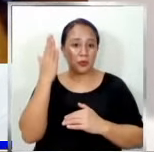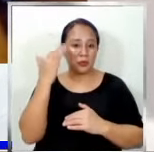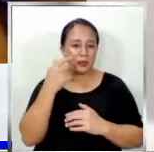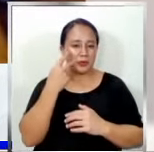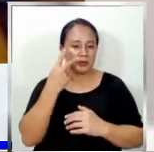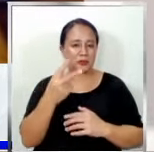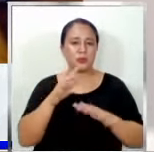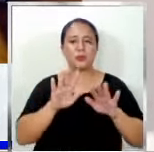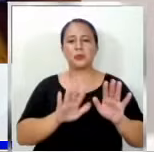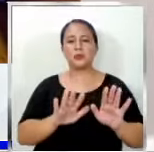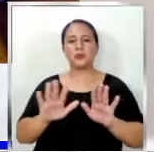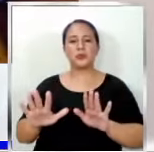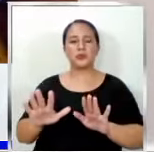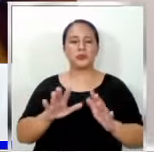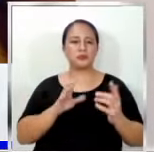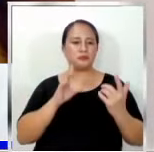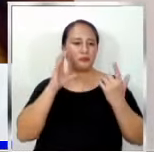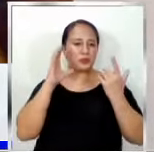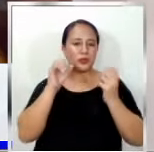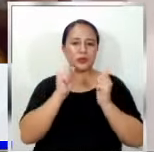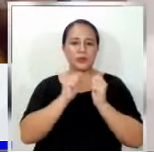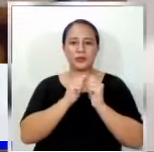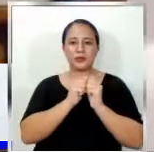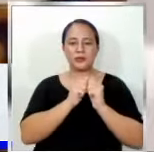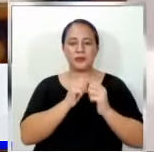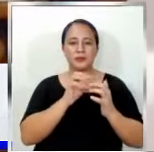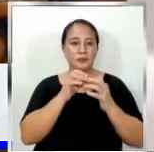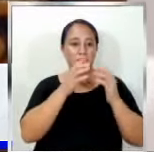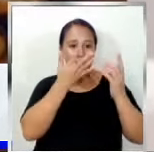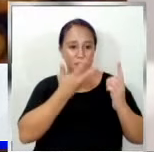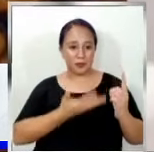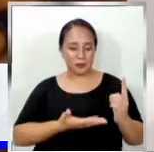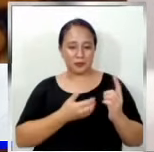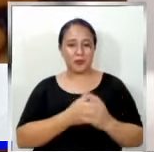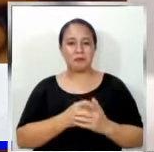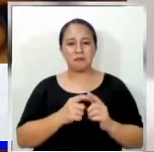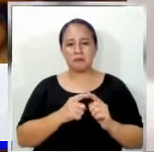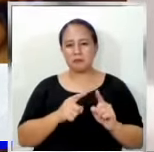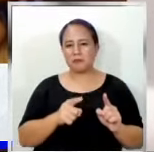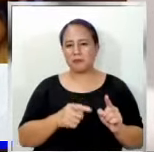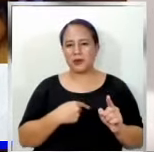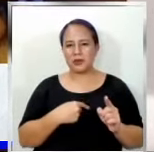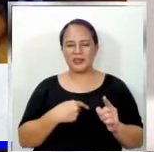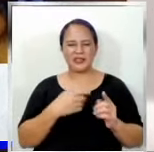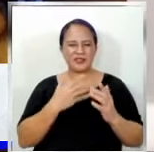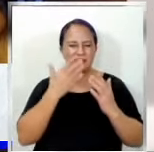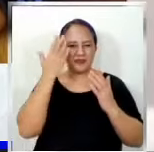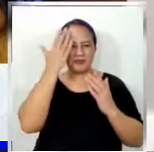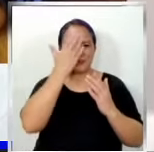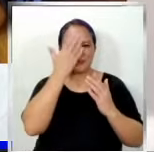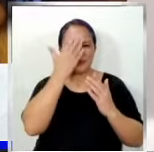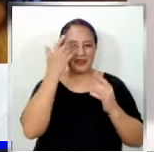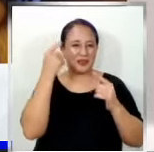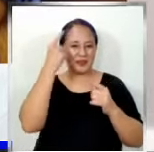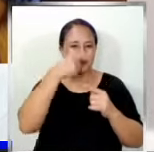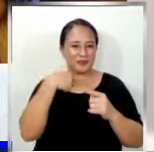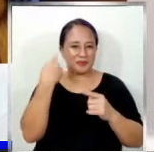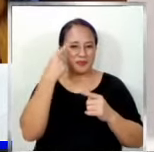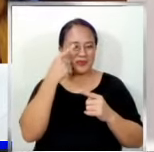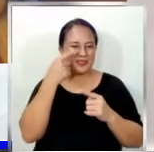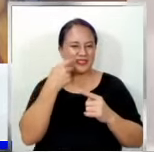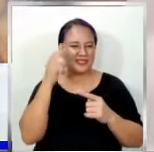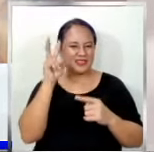and chill kasama ang kanyang special someone. Pero bahagyang tinakpan ni Alice ang mukha ng mystery guy na hindi rin